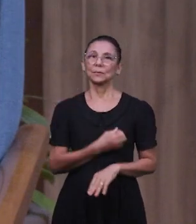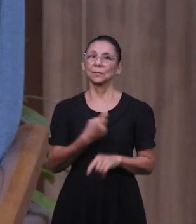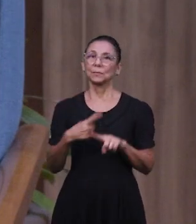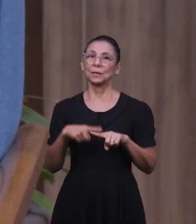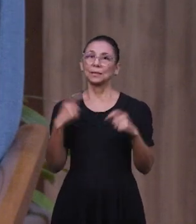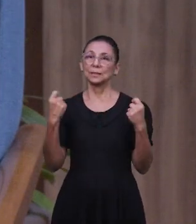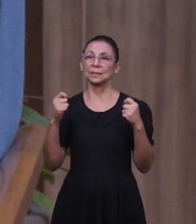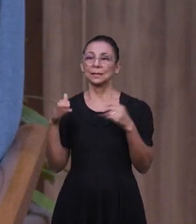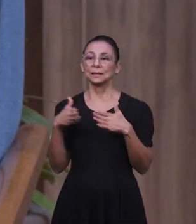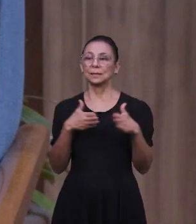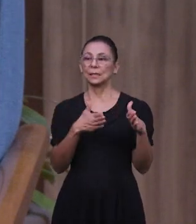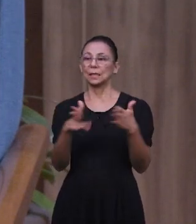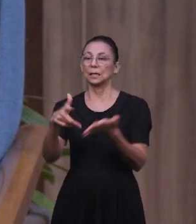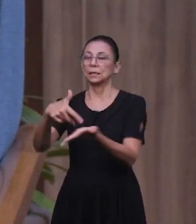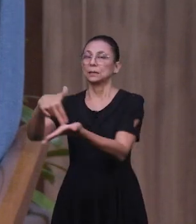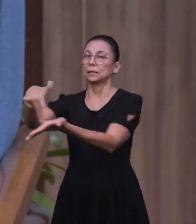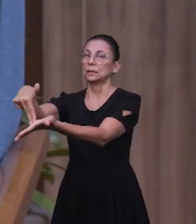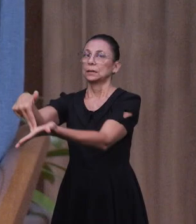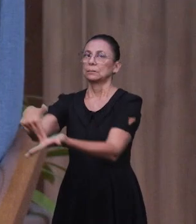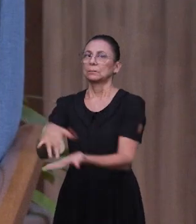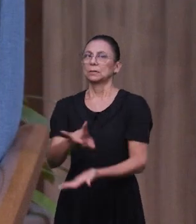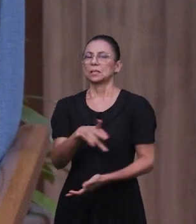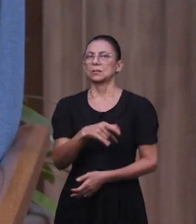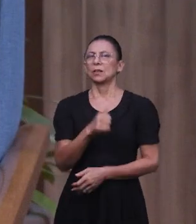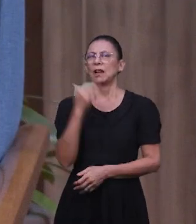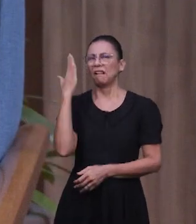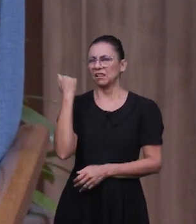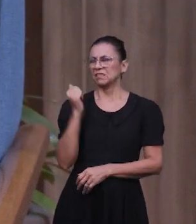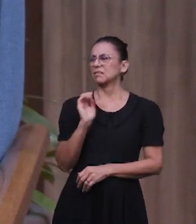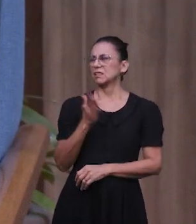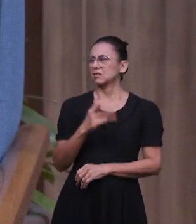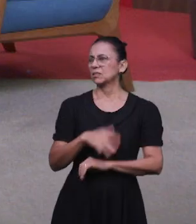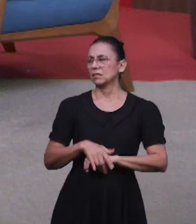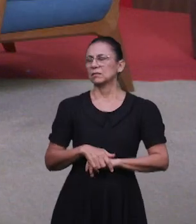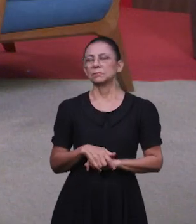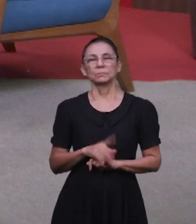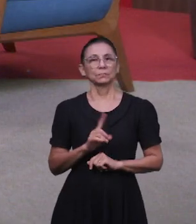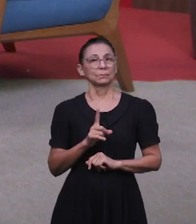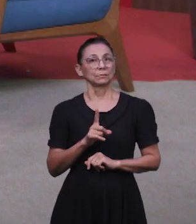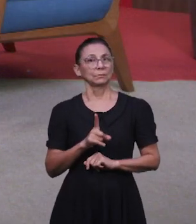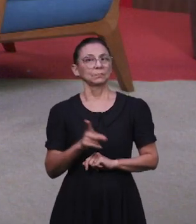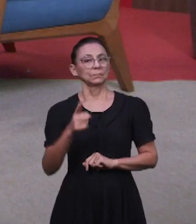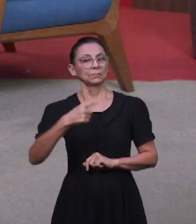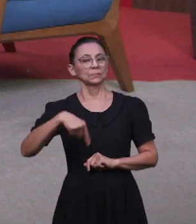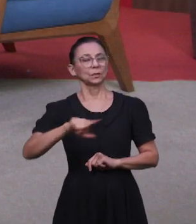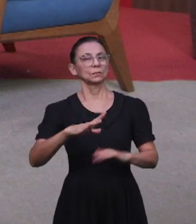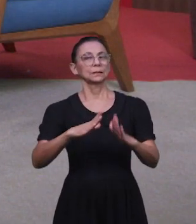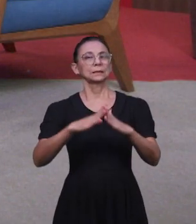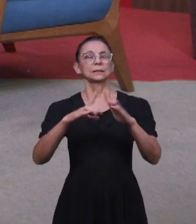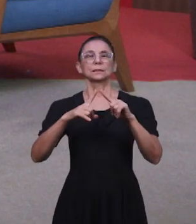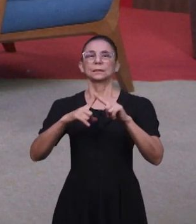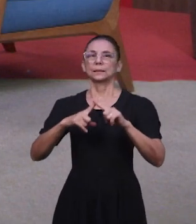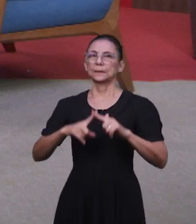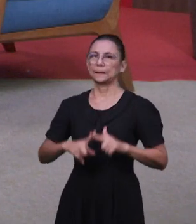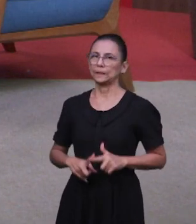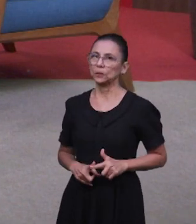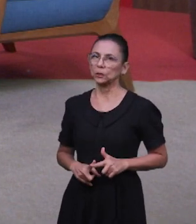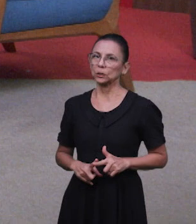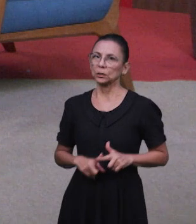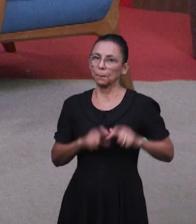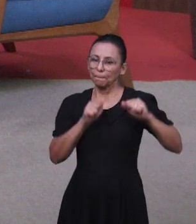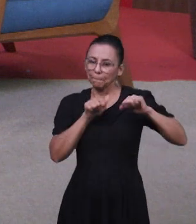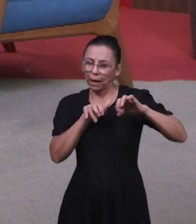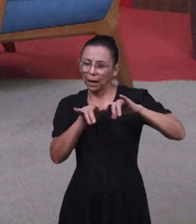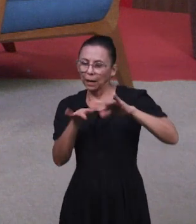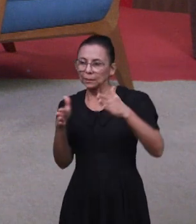marcher par ce chemin et pas seulement savoir qu'il existe. Nous, comme Église, nous sommes dans ce